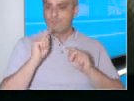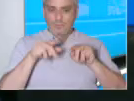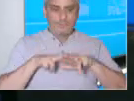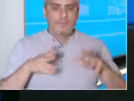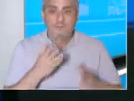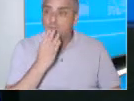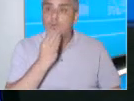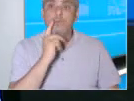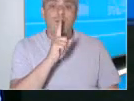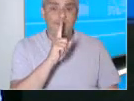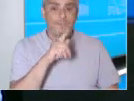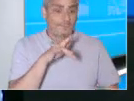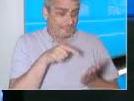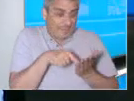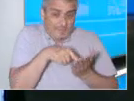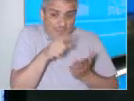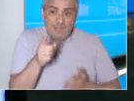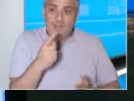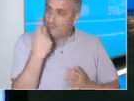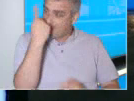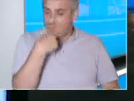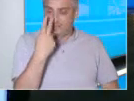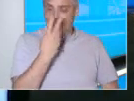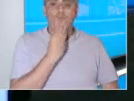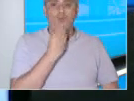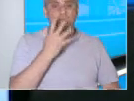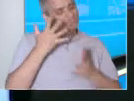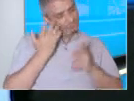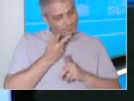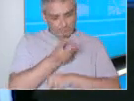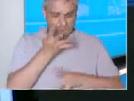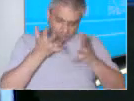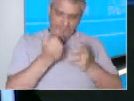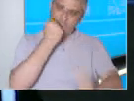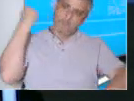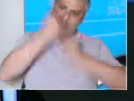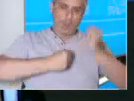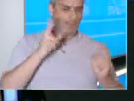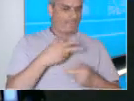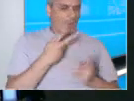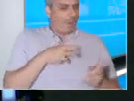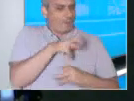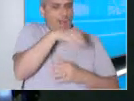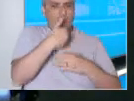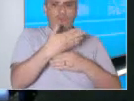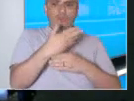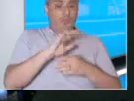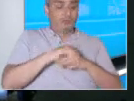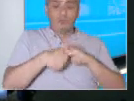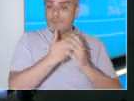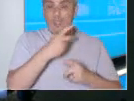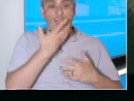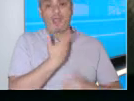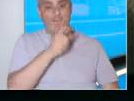למצב שיהודים, בגלל שהם נראים יהודים, אז מותקפים, מרביצים להם, ולא יכולים לעבור בשער שכם. שרב